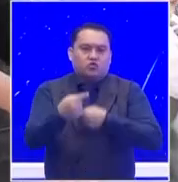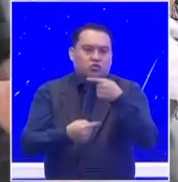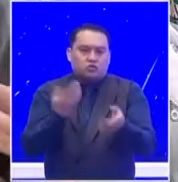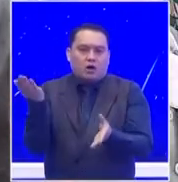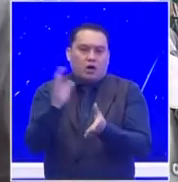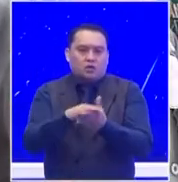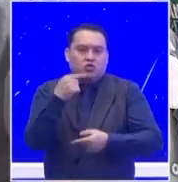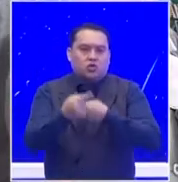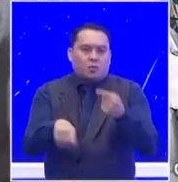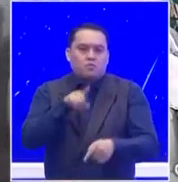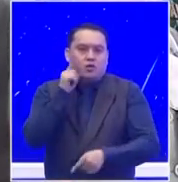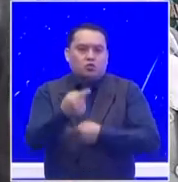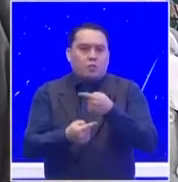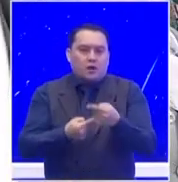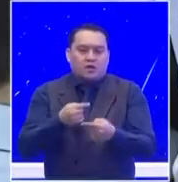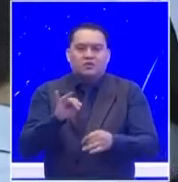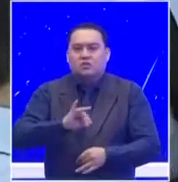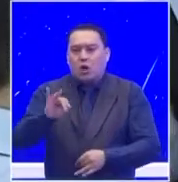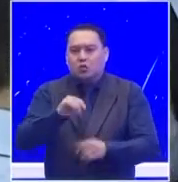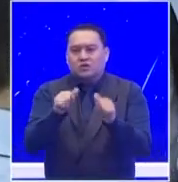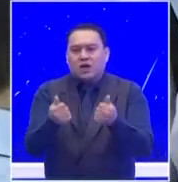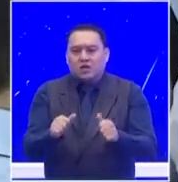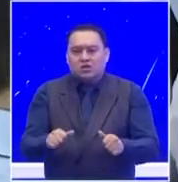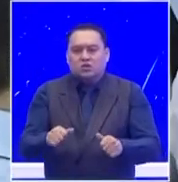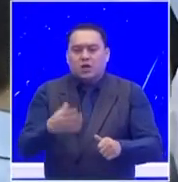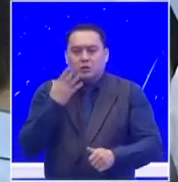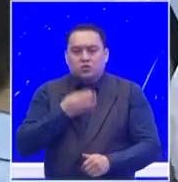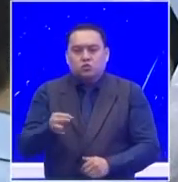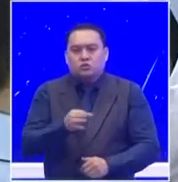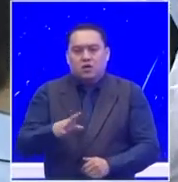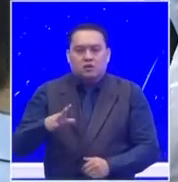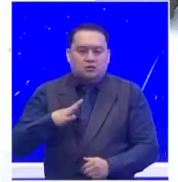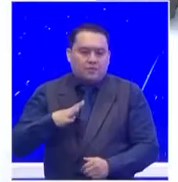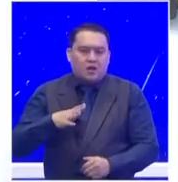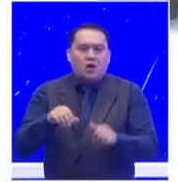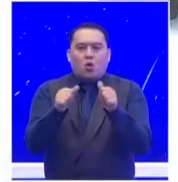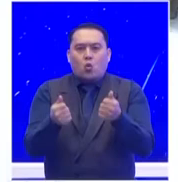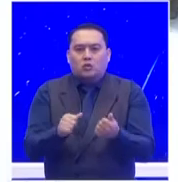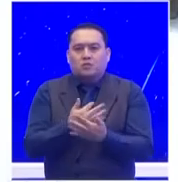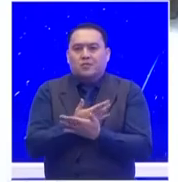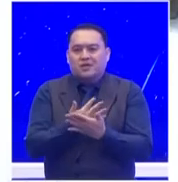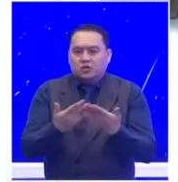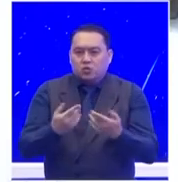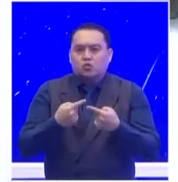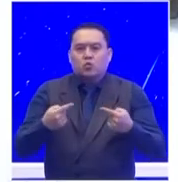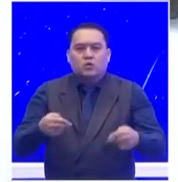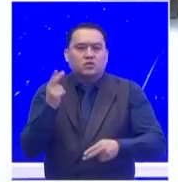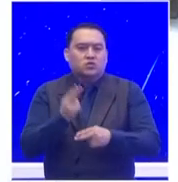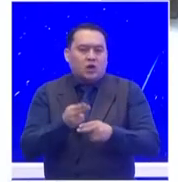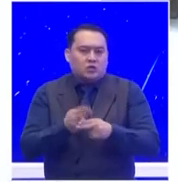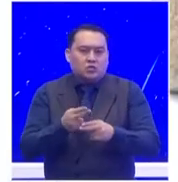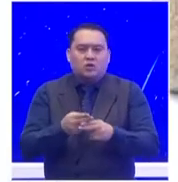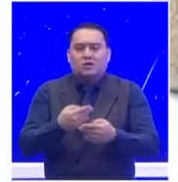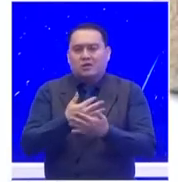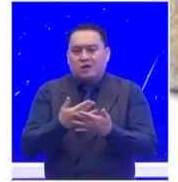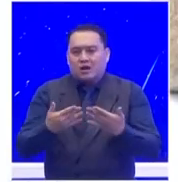ознакомление подрастающего поколения с историческими экспонатами земли ЖТСУ. Керамические кувшины, предметы эпохи бронзы, чаши, котлы,